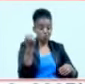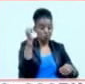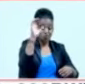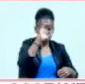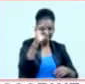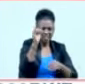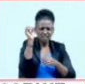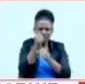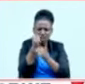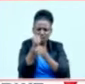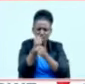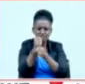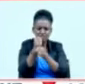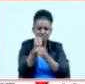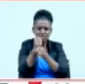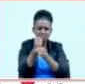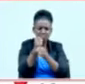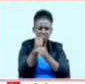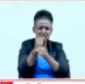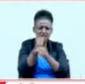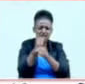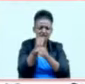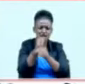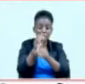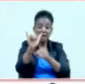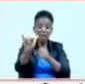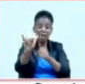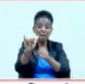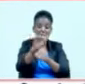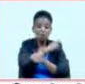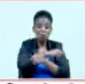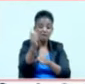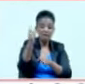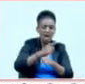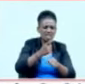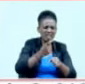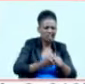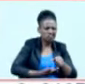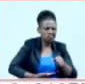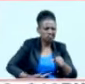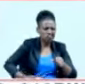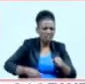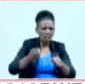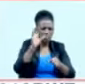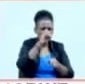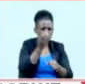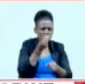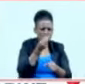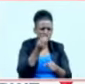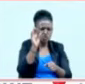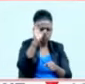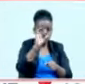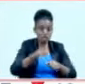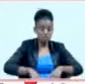gushakisha ikiraka ngende njya kwirirwa nicaye kwa muganga ninza mburare. Ubwo rero akavuga ati ngiye